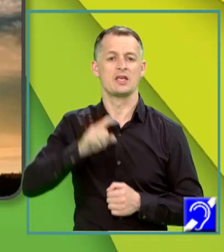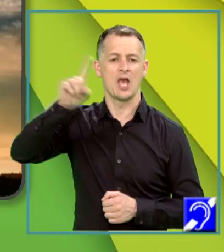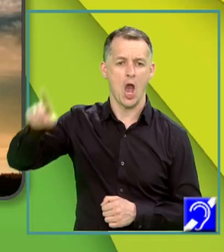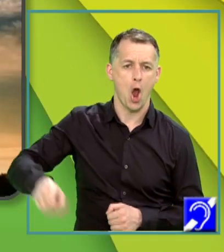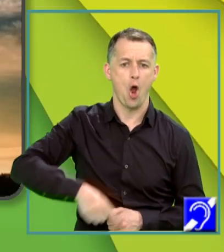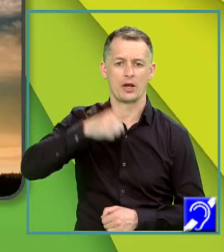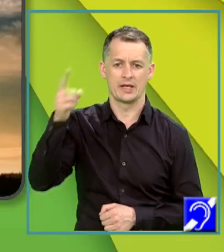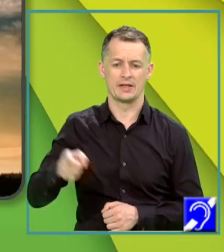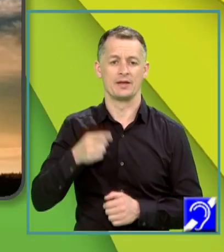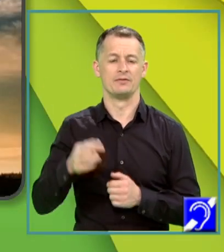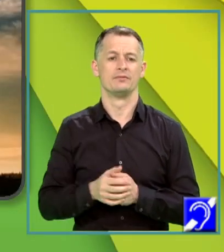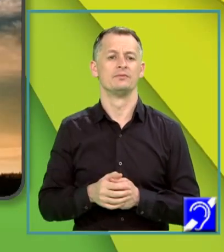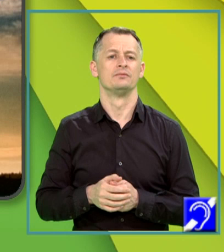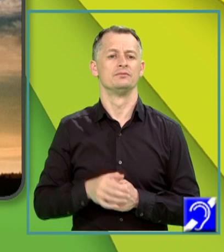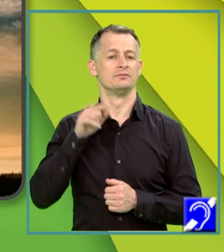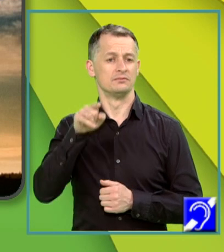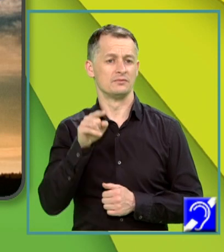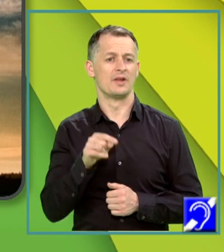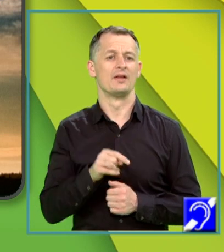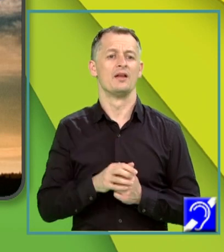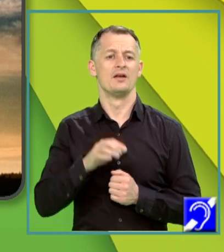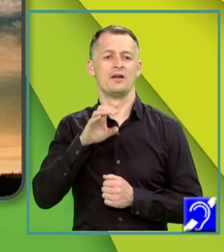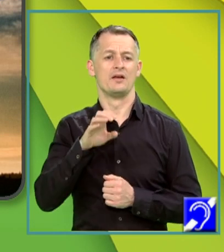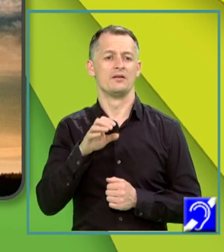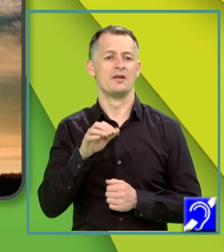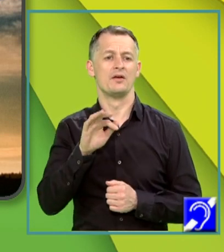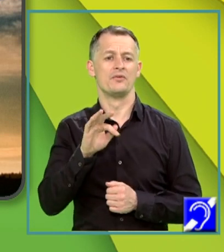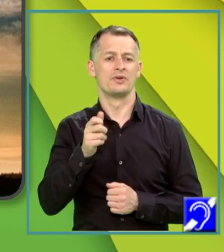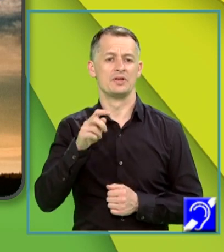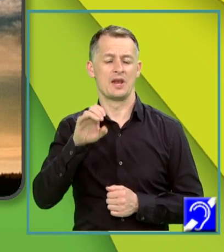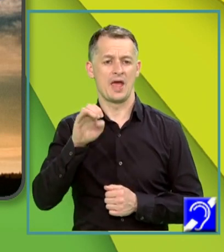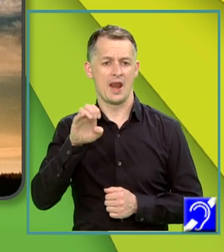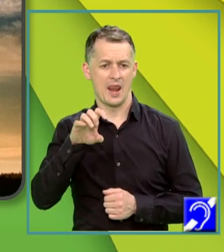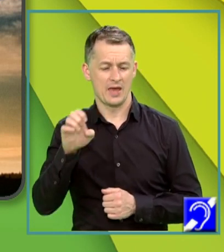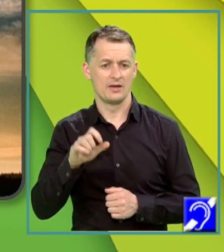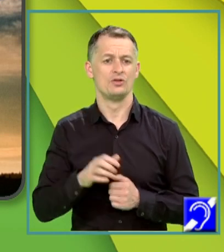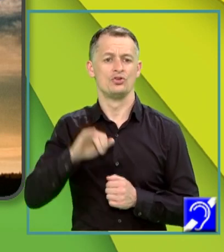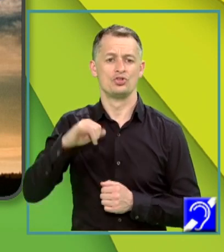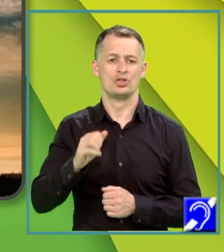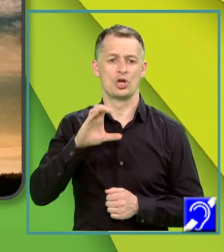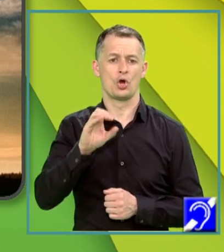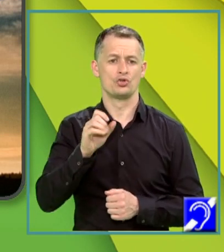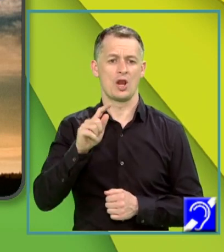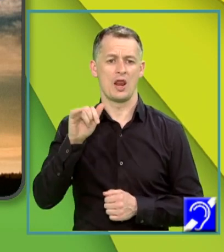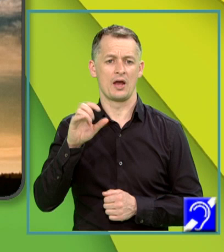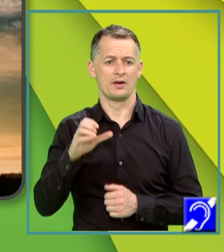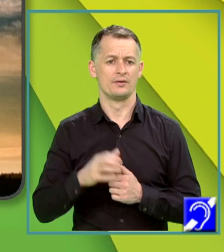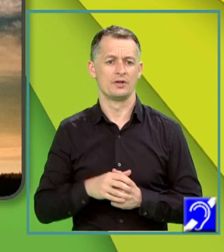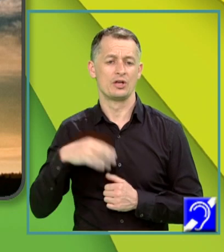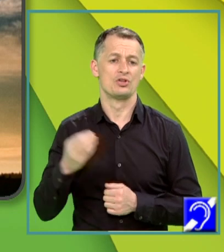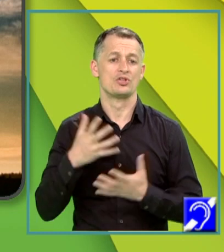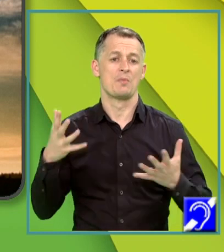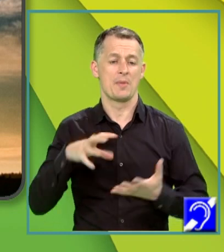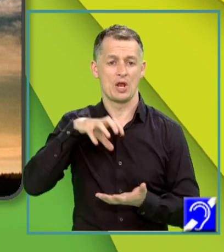eolian de la Fântânele cu avea loc așa cum aminteam și data trecută Care este cel mai mare cât de orientare spre din